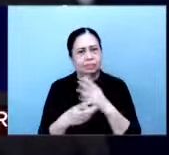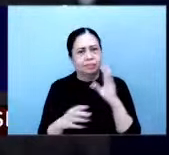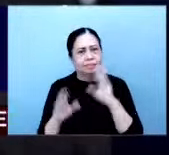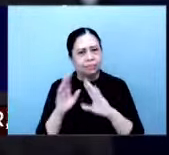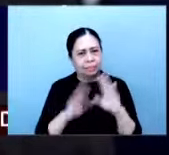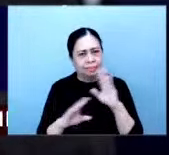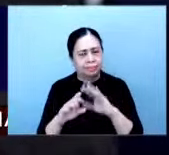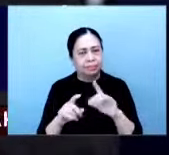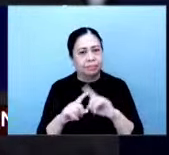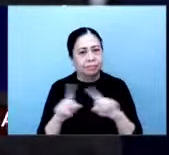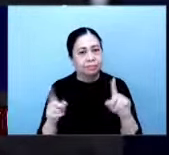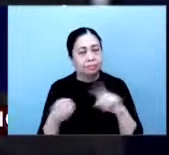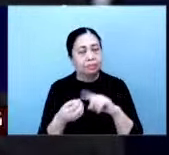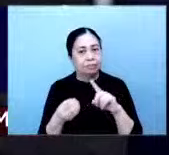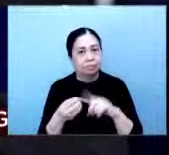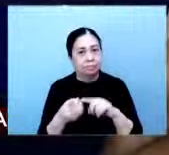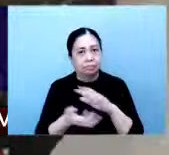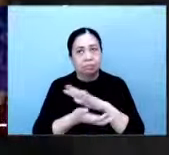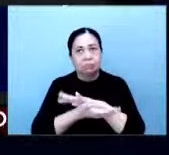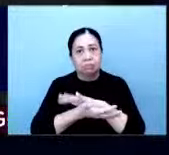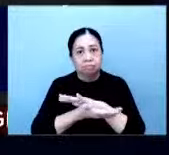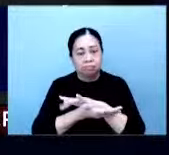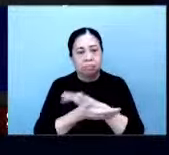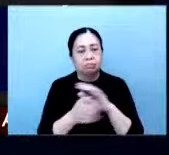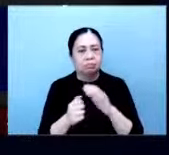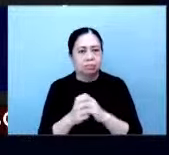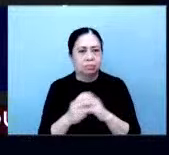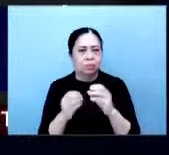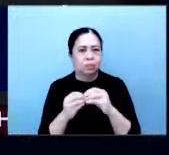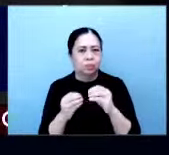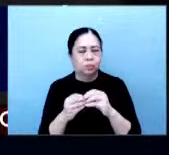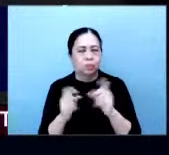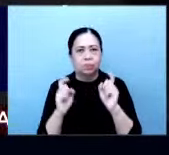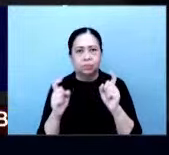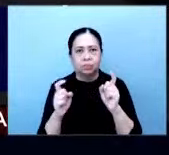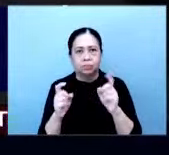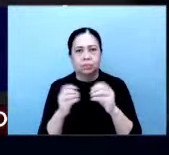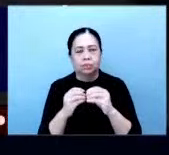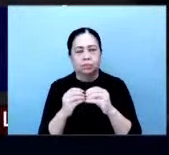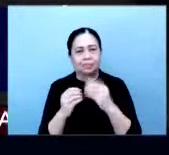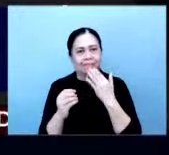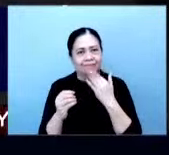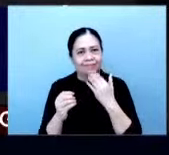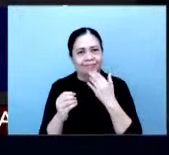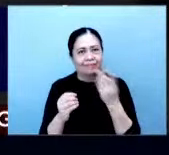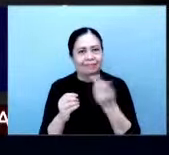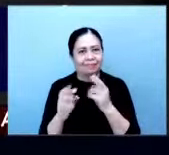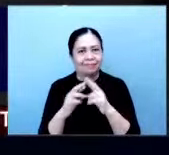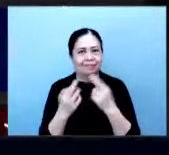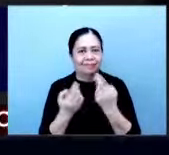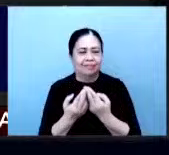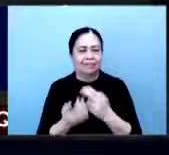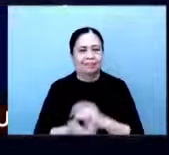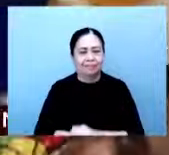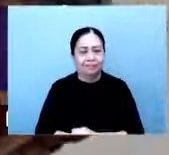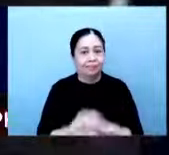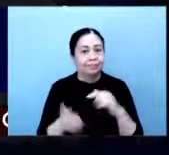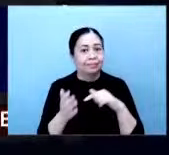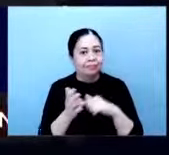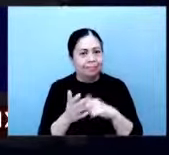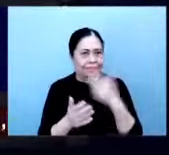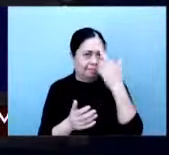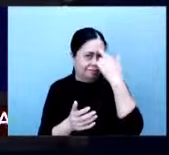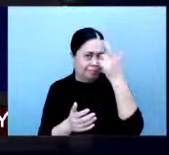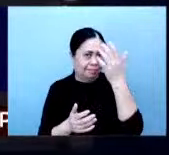Pero pagdating ng covid-19 pandemic mas napadali raw at tum ang kanilang relon dito na raw naize ni